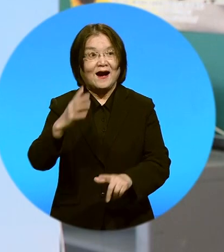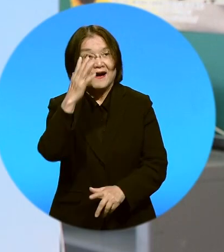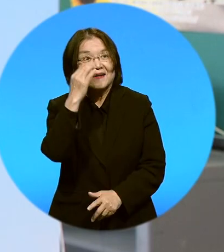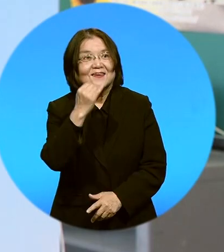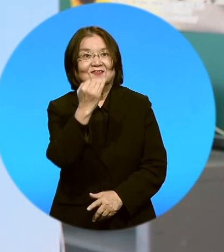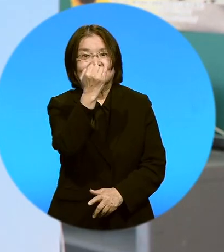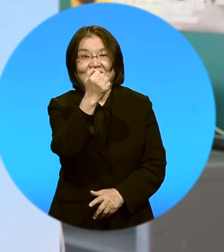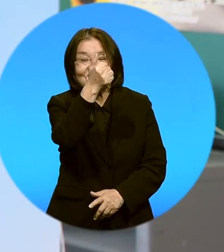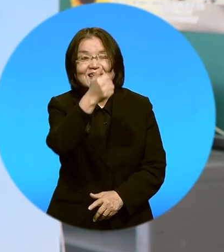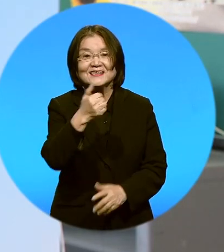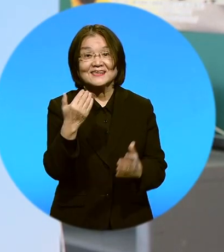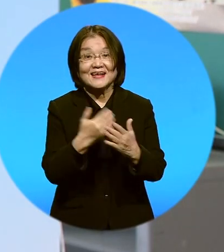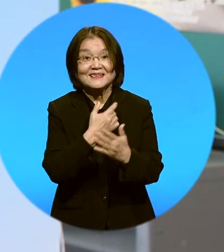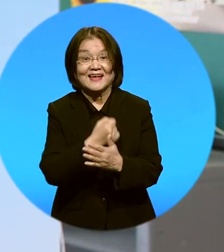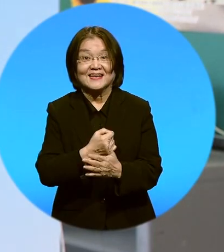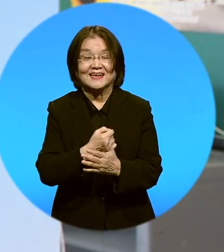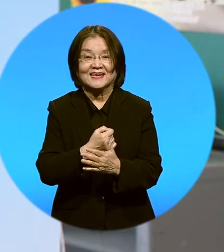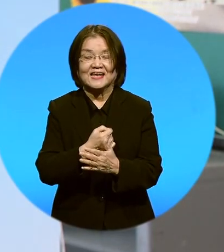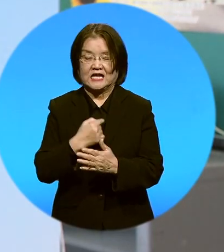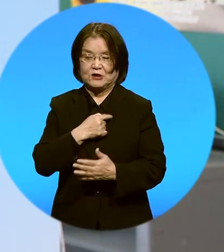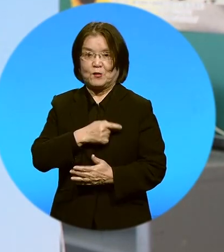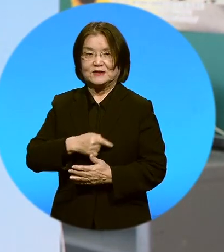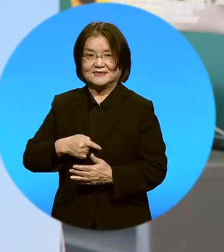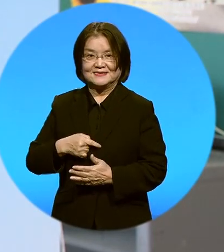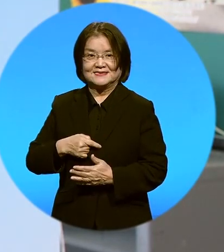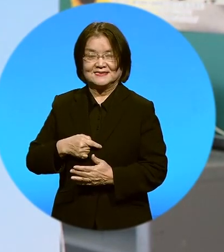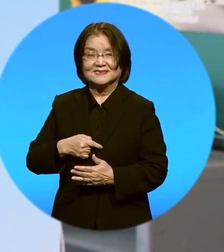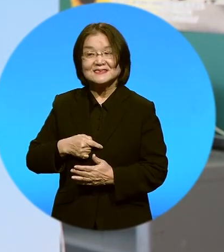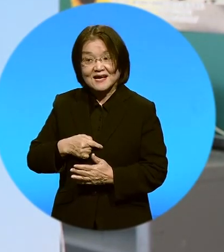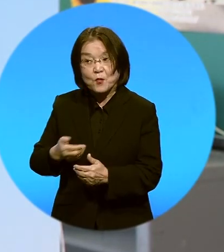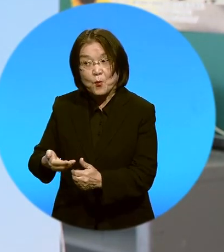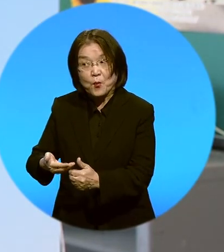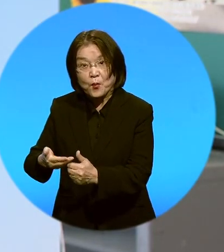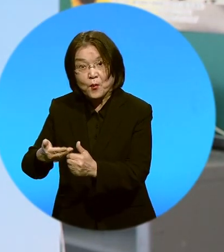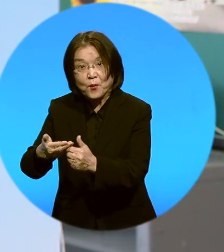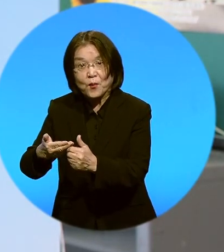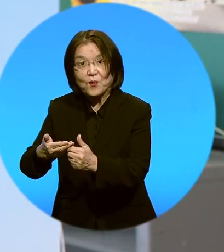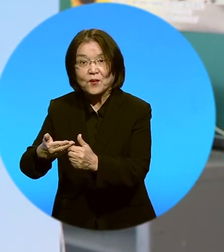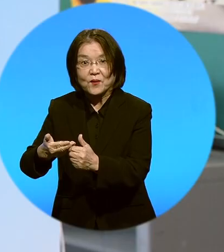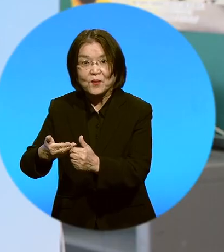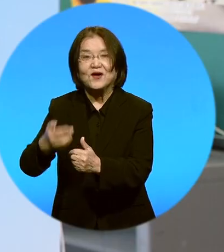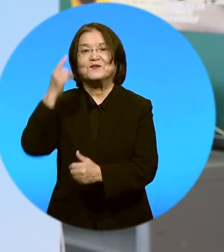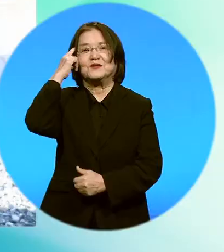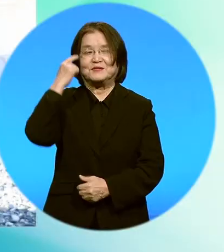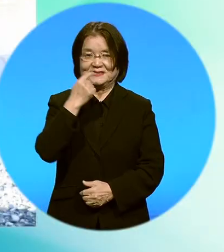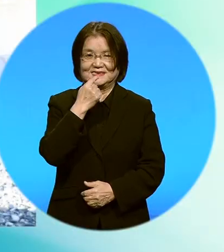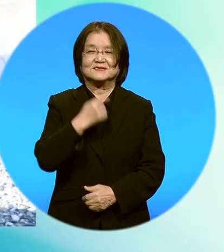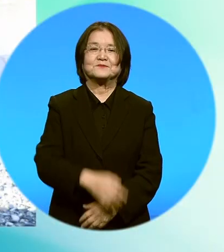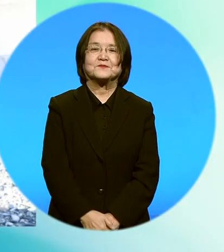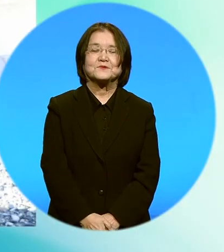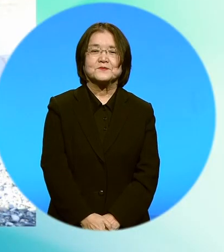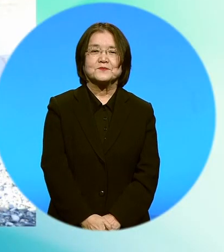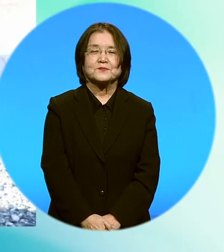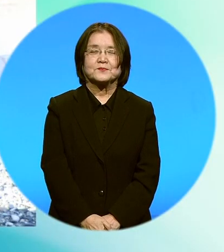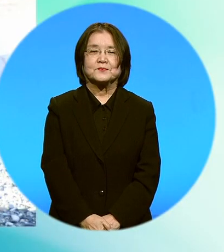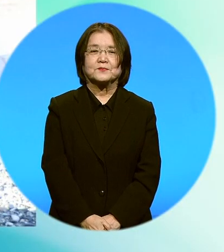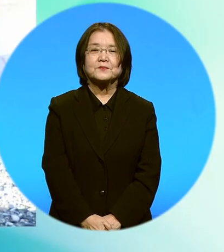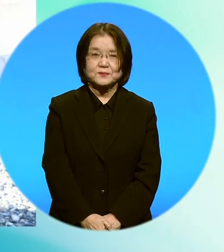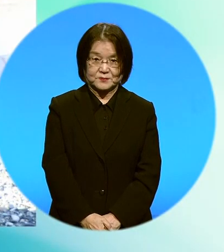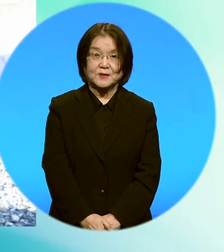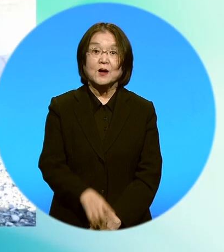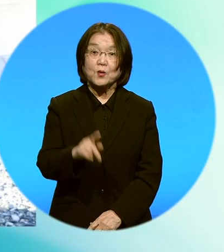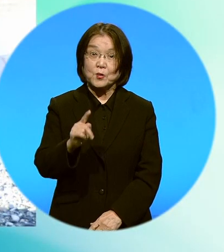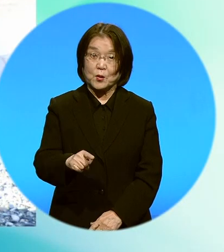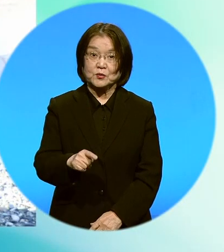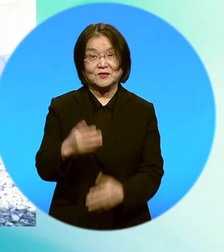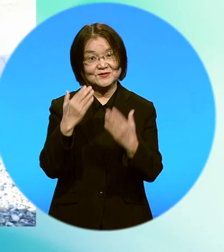兄さんお姉さんになりたいなという、そういう気持ちが小中学生育まれたんじゃないかなというふうに思います。 このス